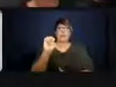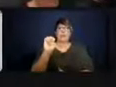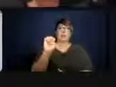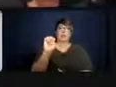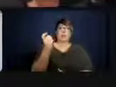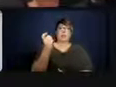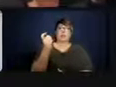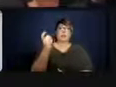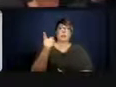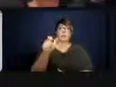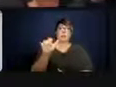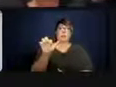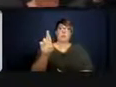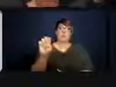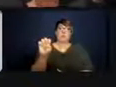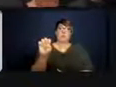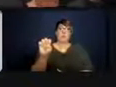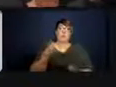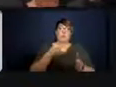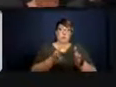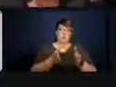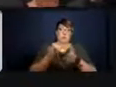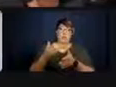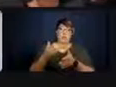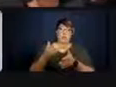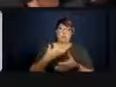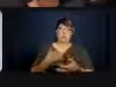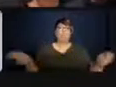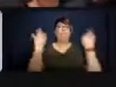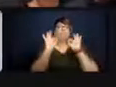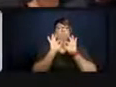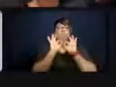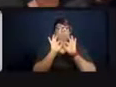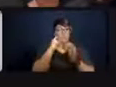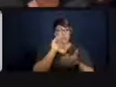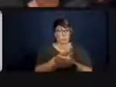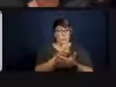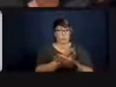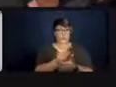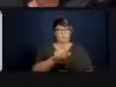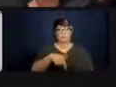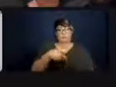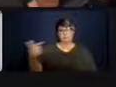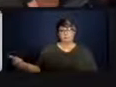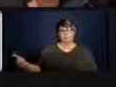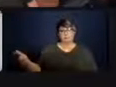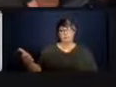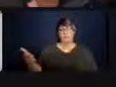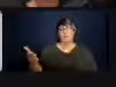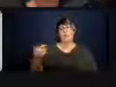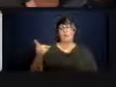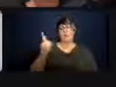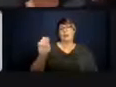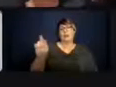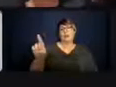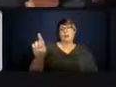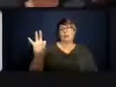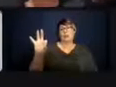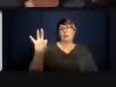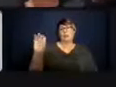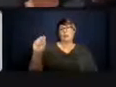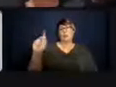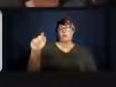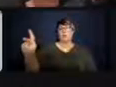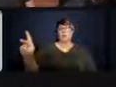المتقدمة أو الثانوية. ولهذا نحن نؤمن بأن هذه المدارس لديها دور مهم للغاية. فإذا هلا